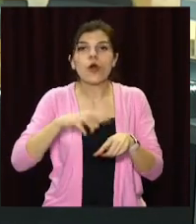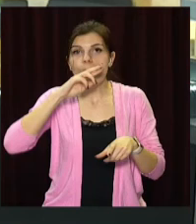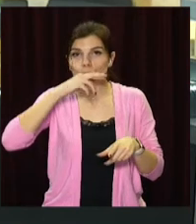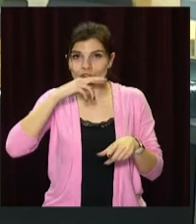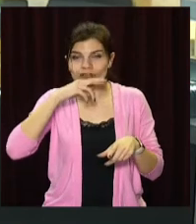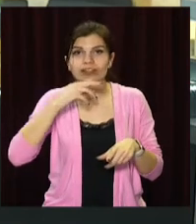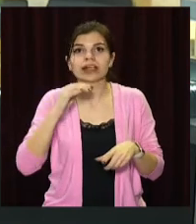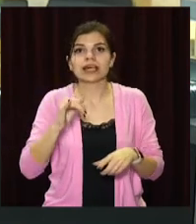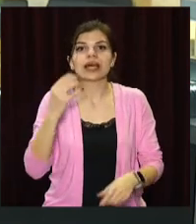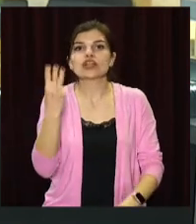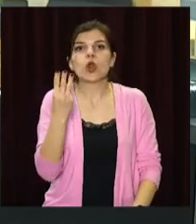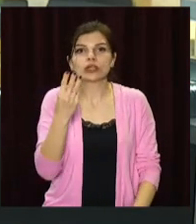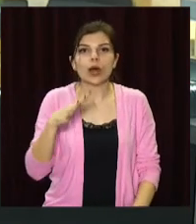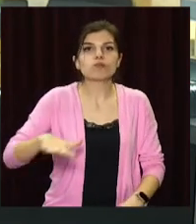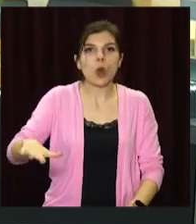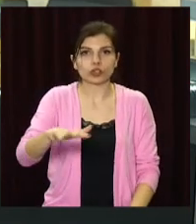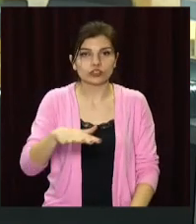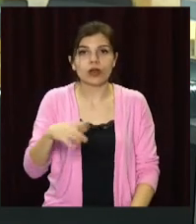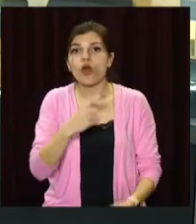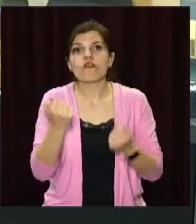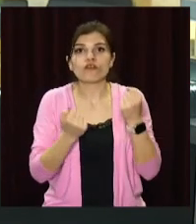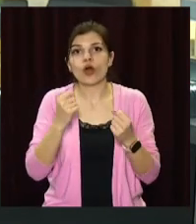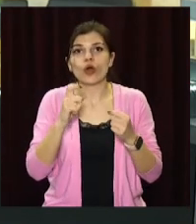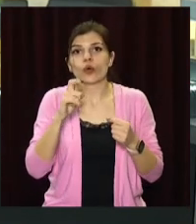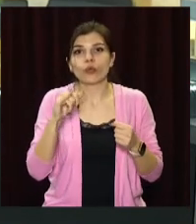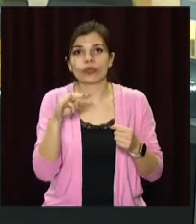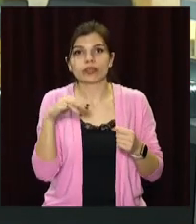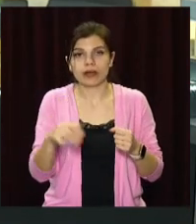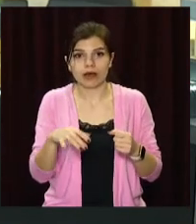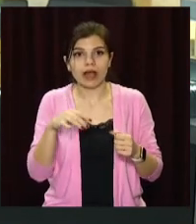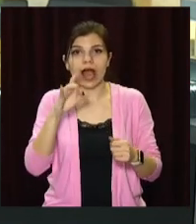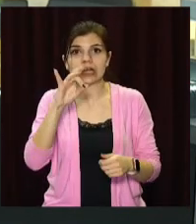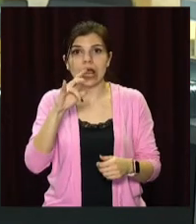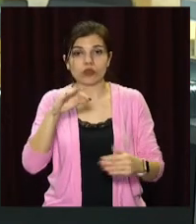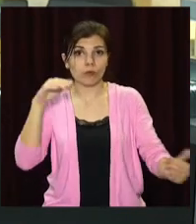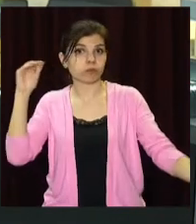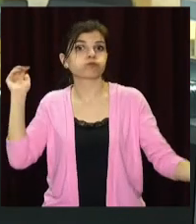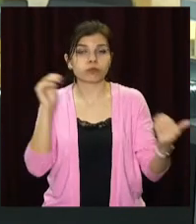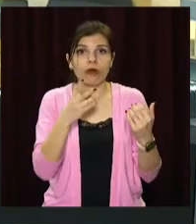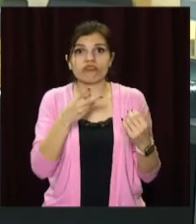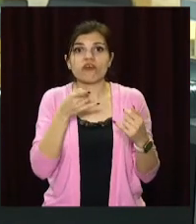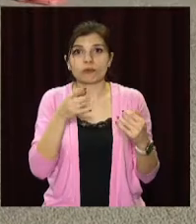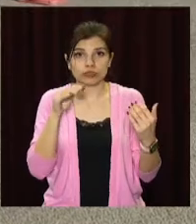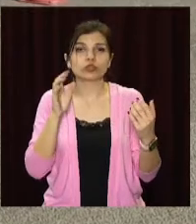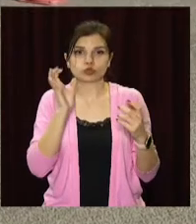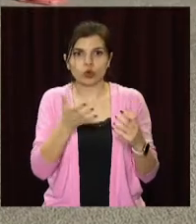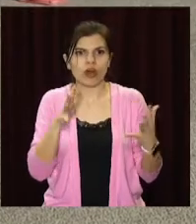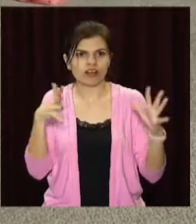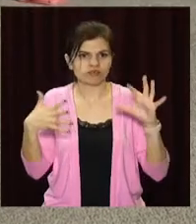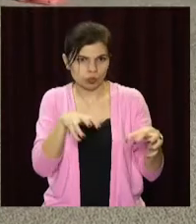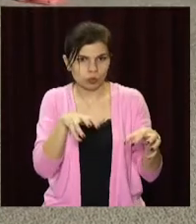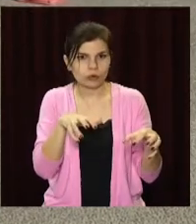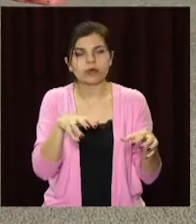Грушевського та Троїцької площі. Водій Hyundai вперезався в Рено. Від сильного удару обидві автівки серйозно